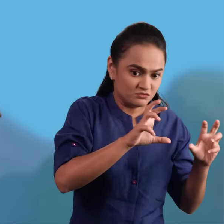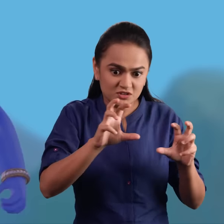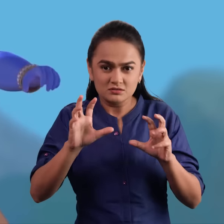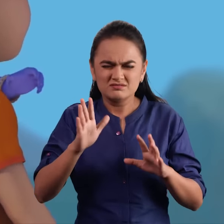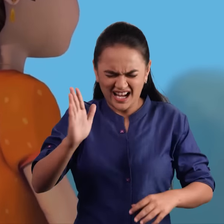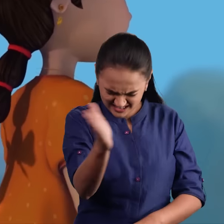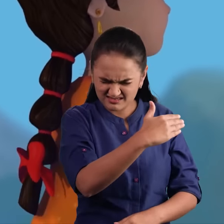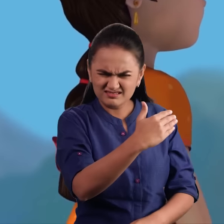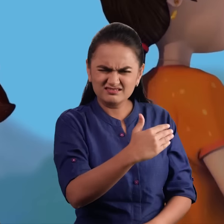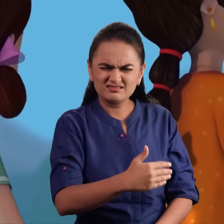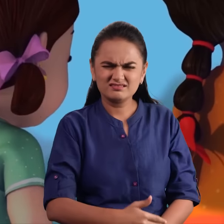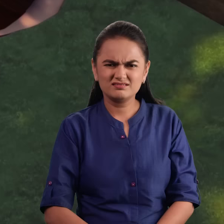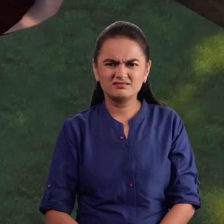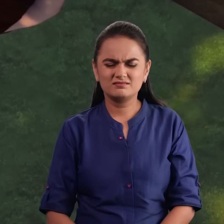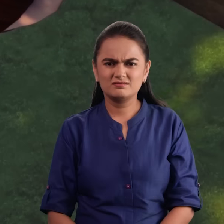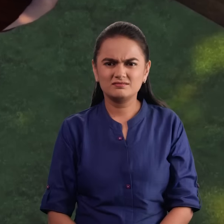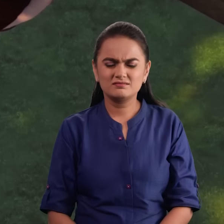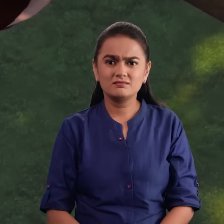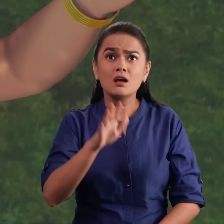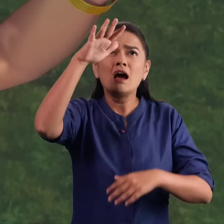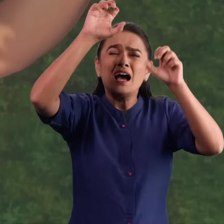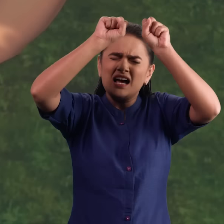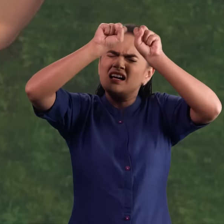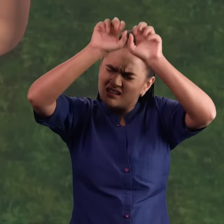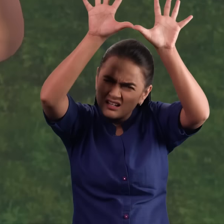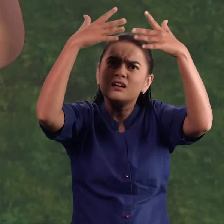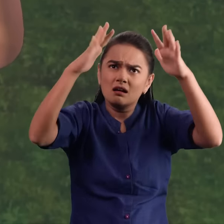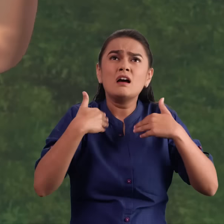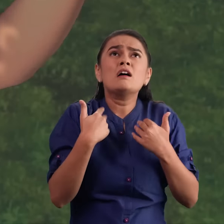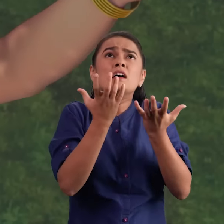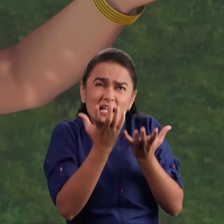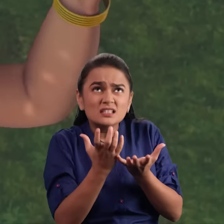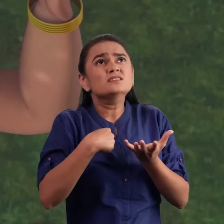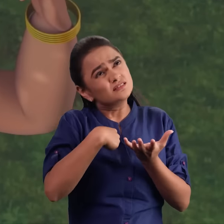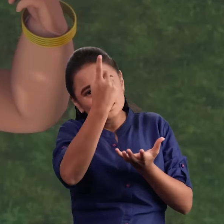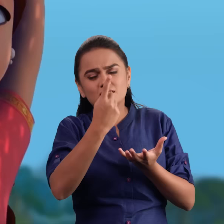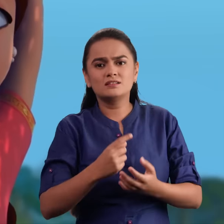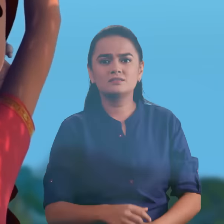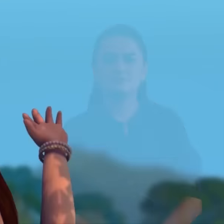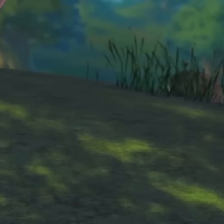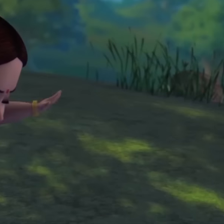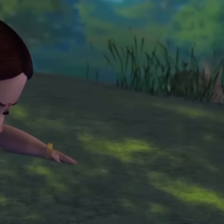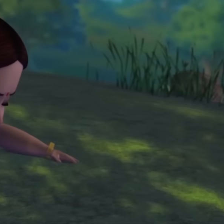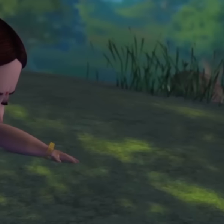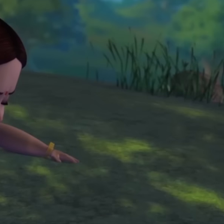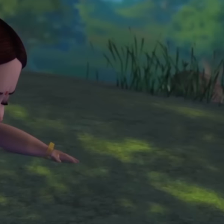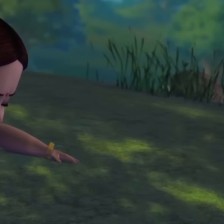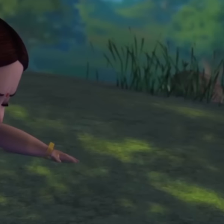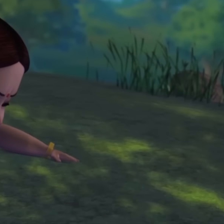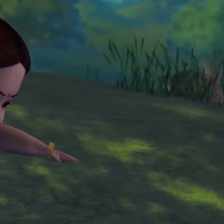मित्रों। चल हट। हाथ छोड़ दो राधा, हम तुम्हें पकड़ लेंगे।